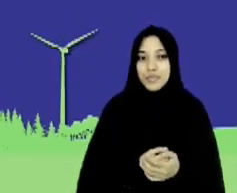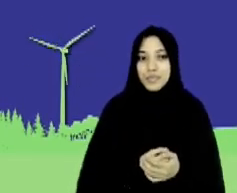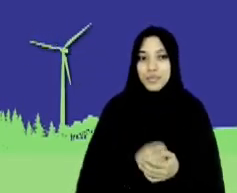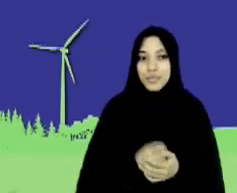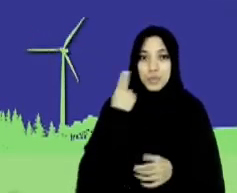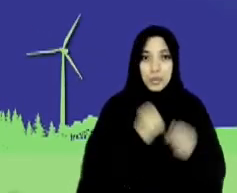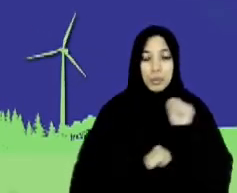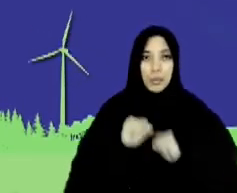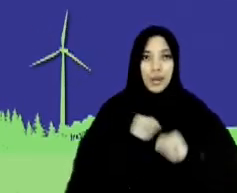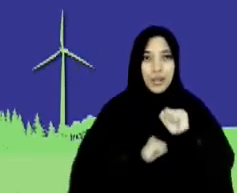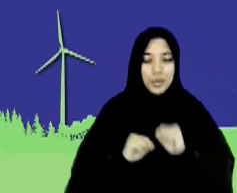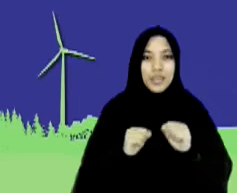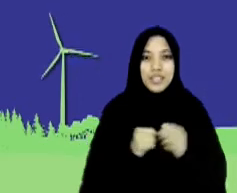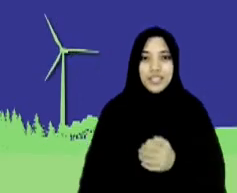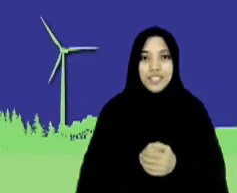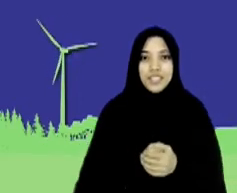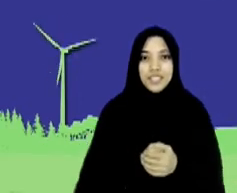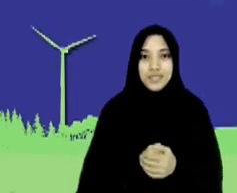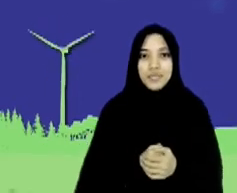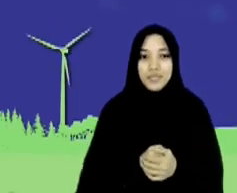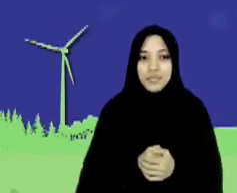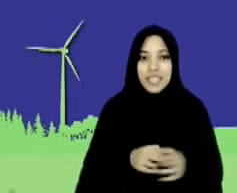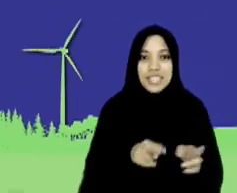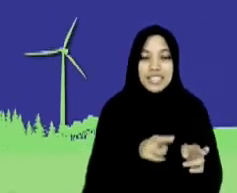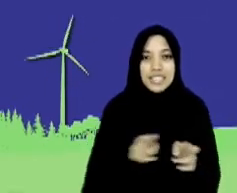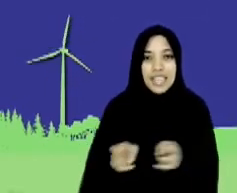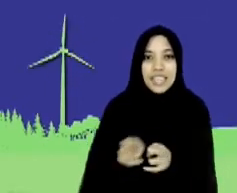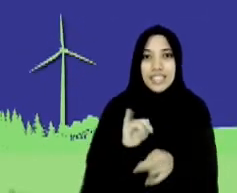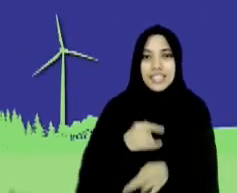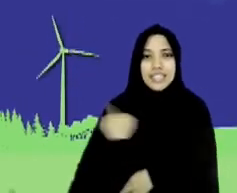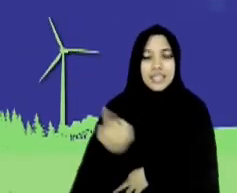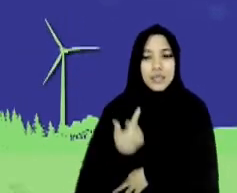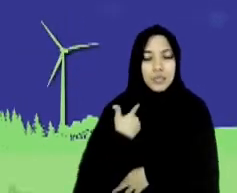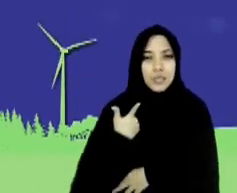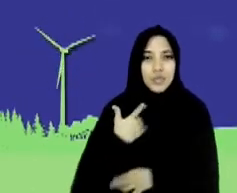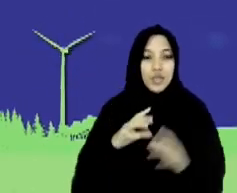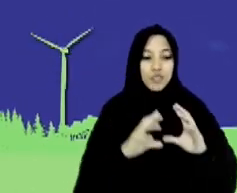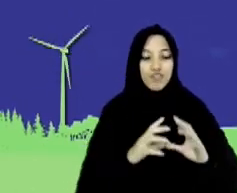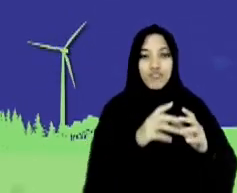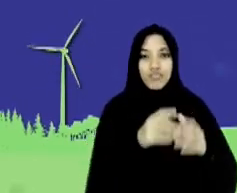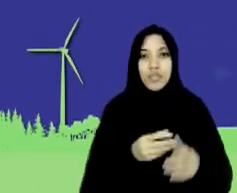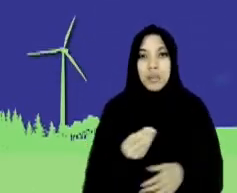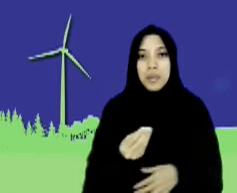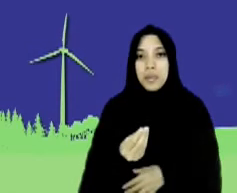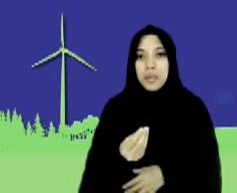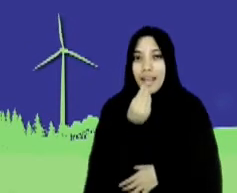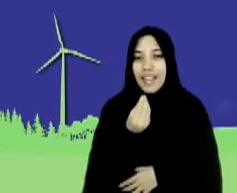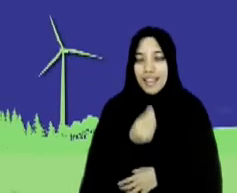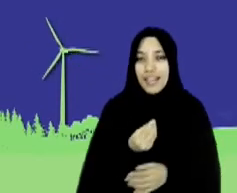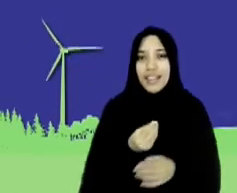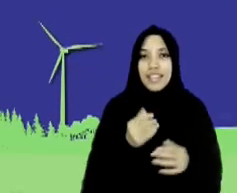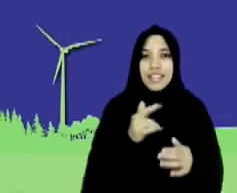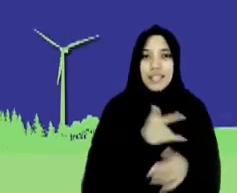plan sehingga kita itu memang bisa akhirnya memiliki eh Global food chain itu yang memang eh resilien gitu nah